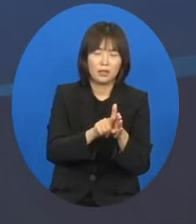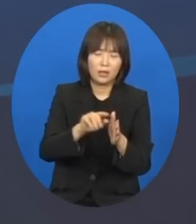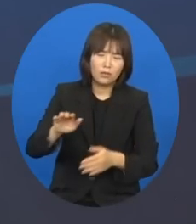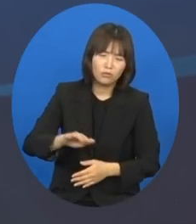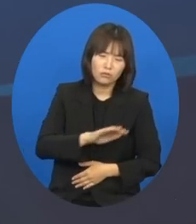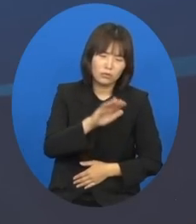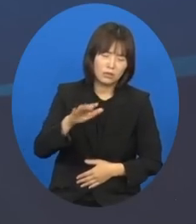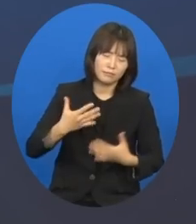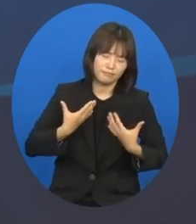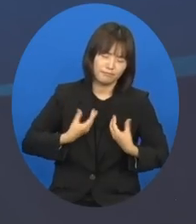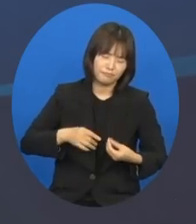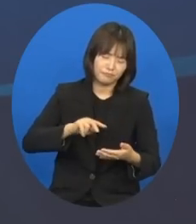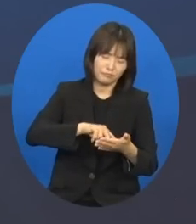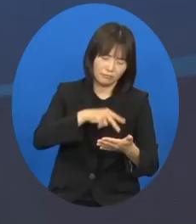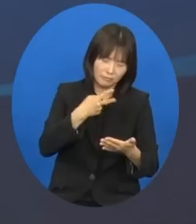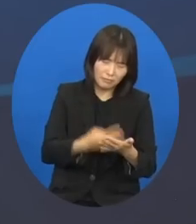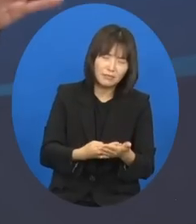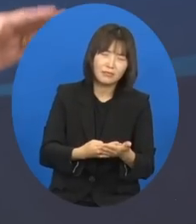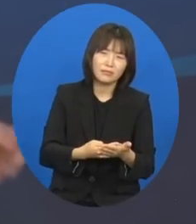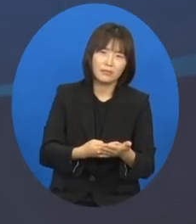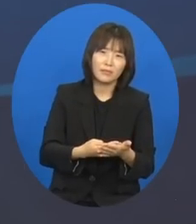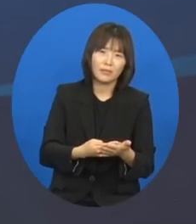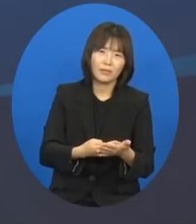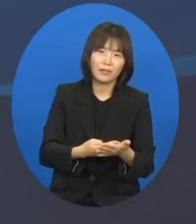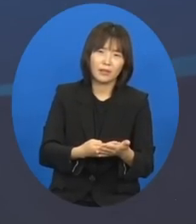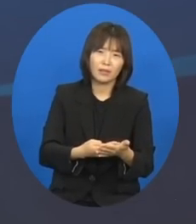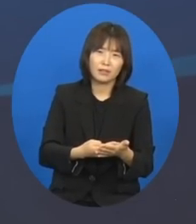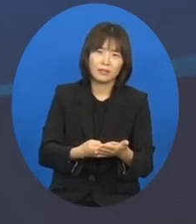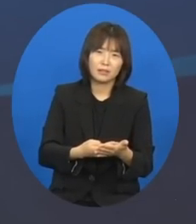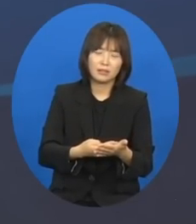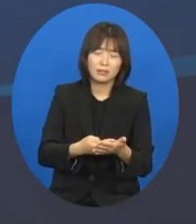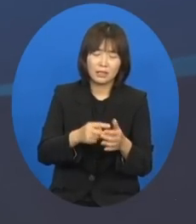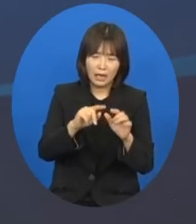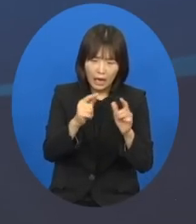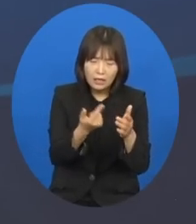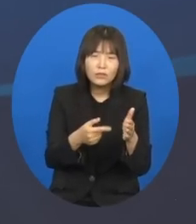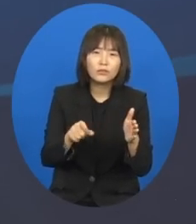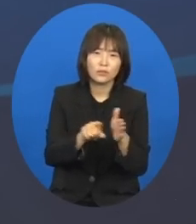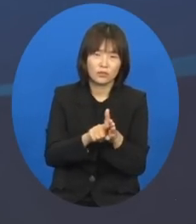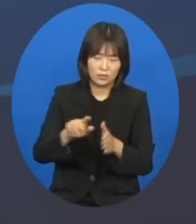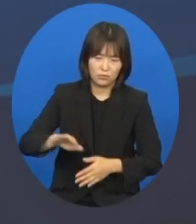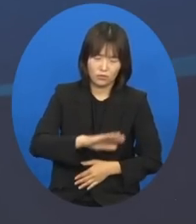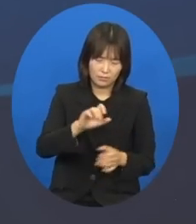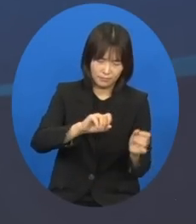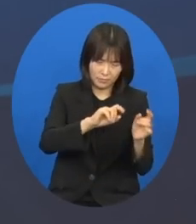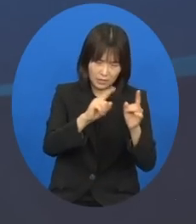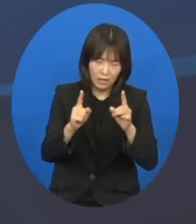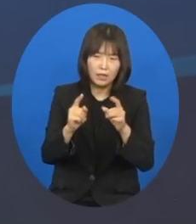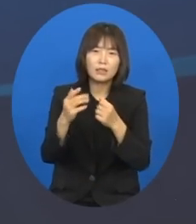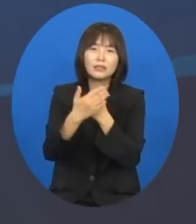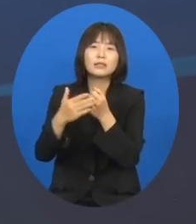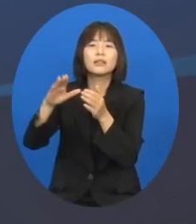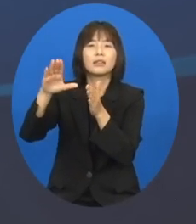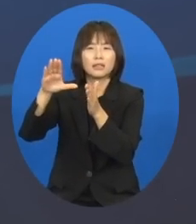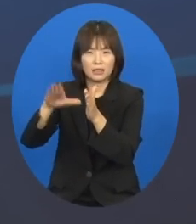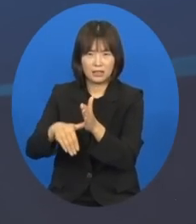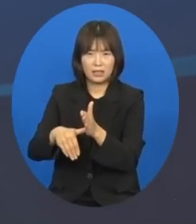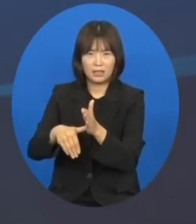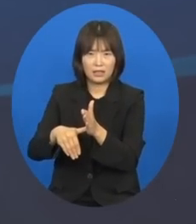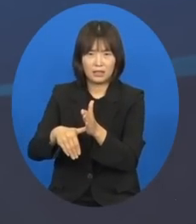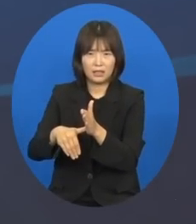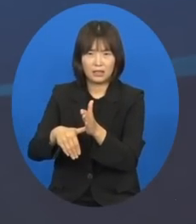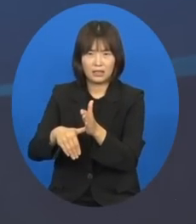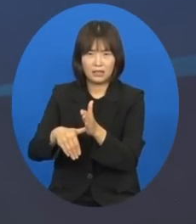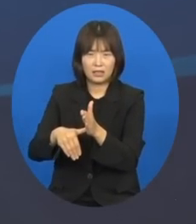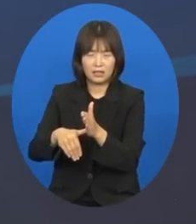낙망하여 넘어지고 쓰러지고 사라지지 않도록 우리를 살려내는 은혜의 때를 우리 인생 앞에